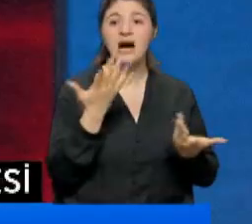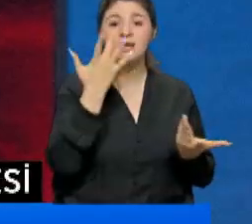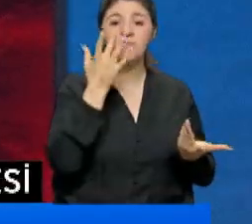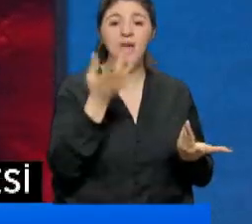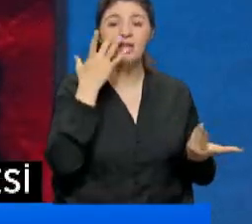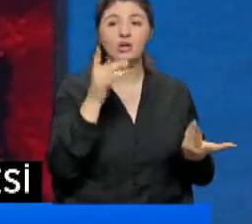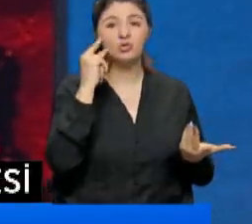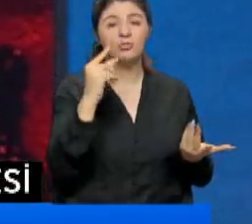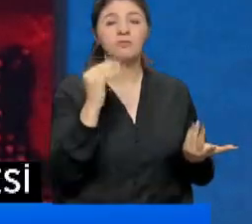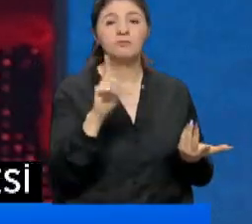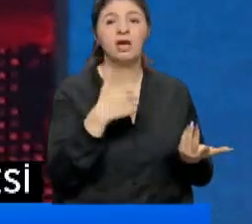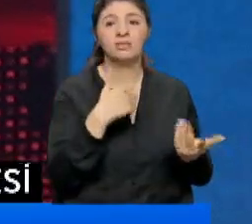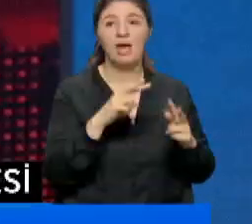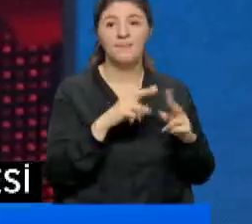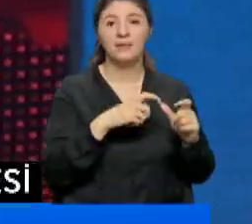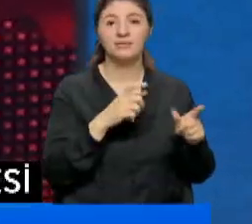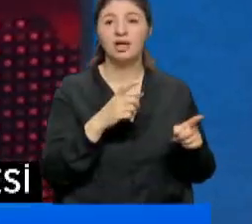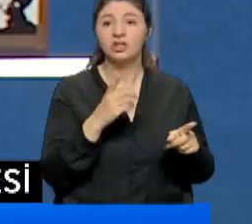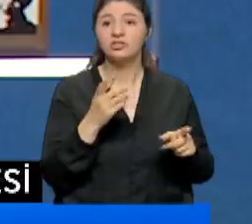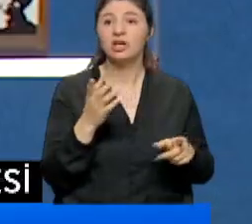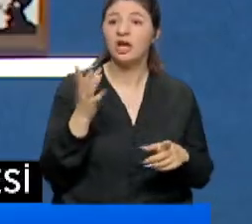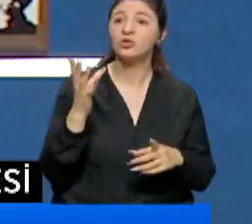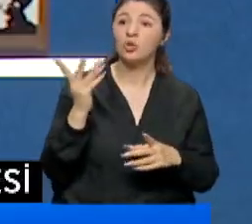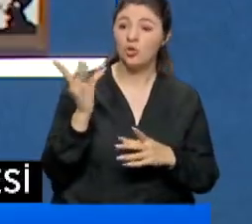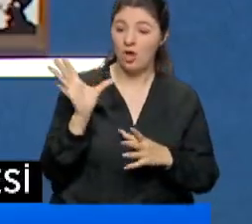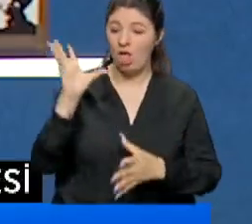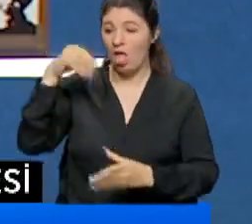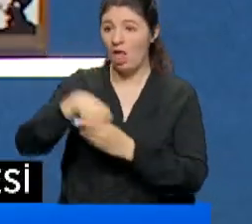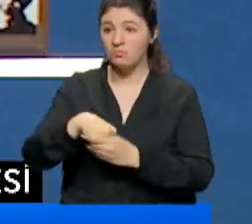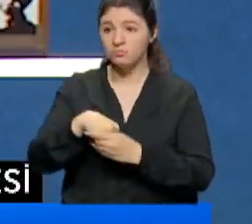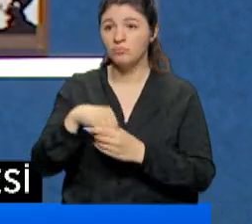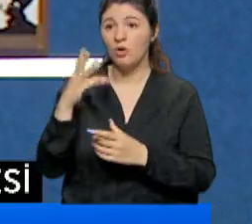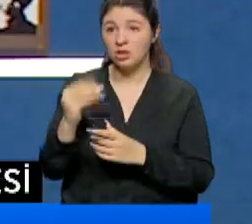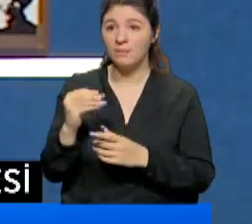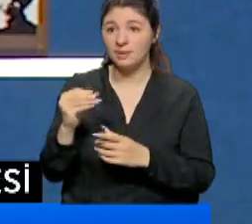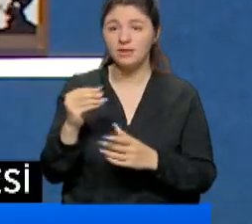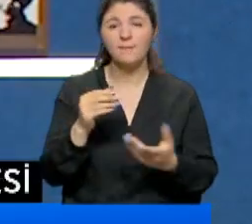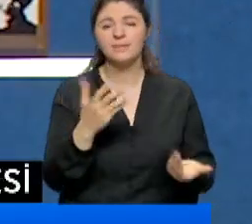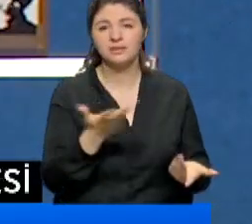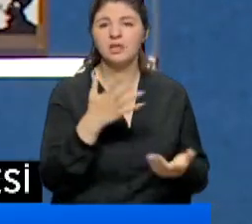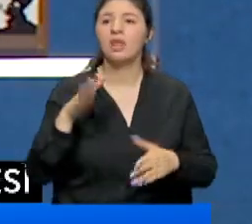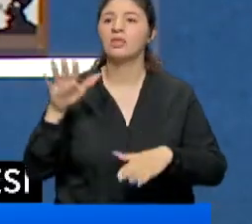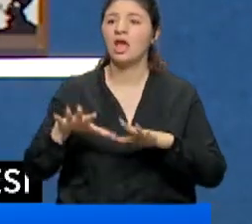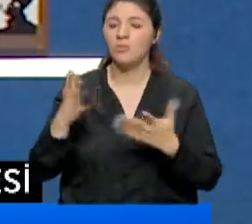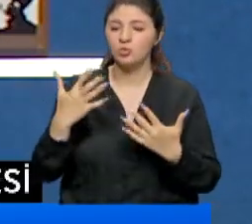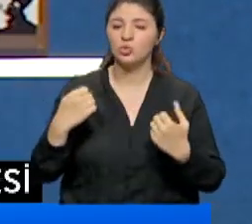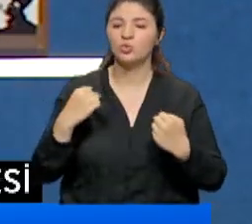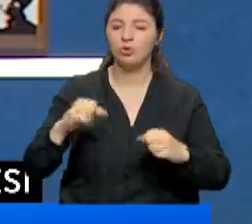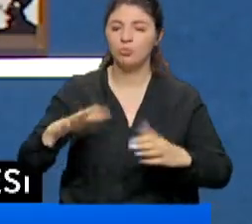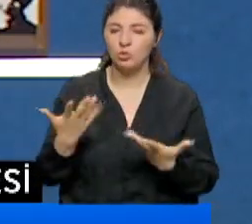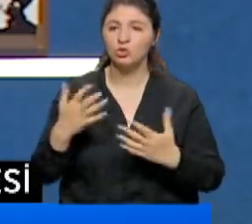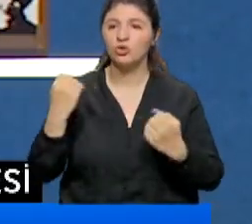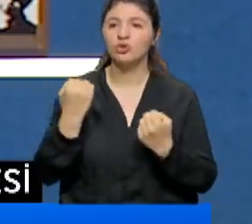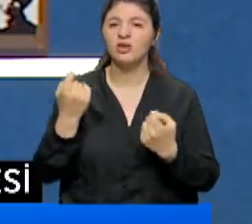tür belirtiler de şüphelenmeli memesinden süt ve çoklu belirtiler bir arada süre bir hastaya işte denge bozukluğu kuvvet